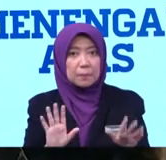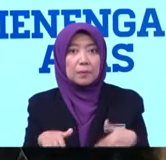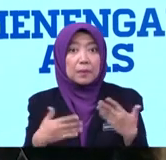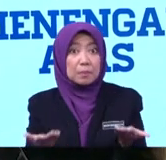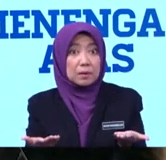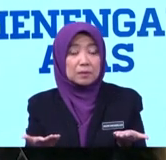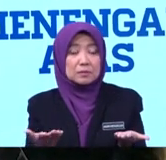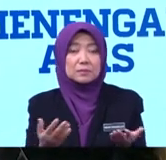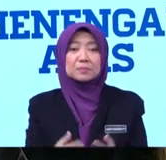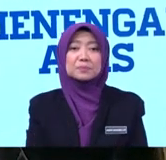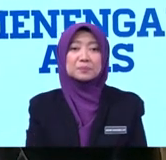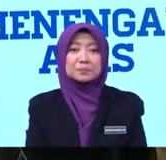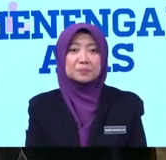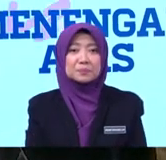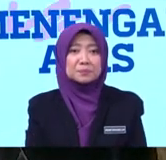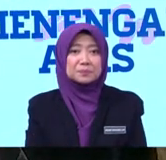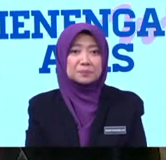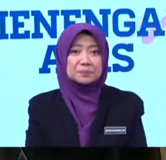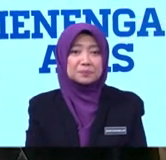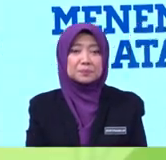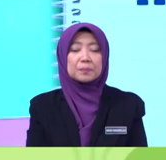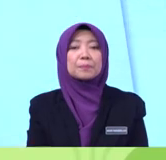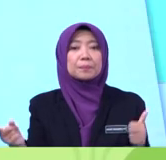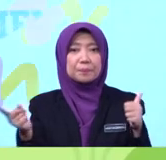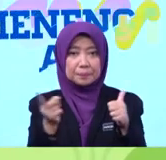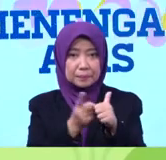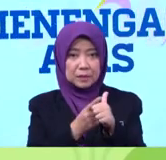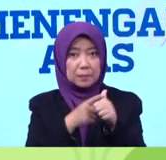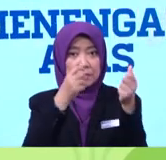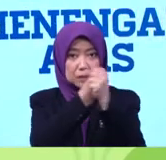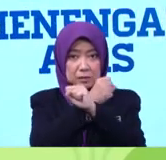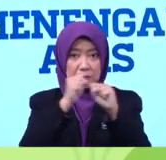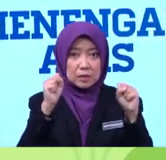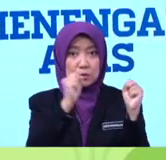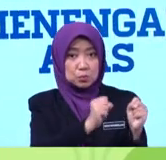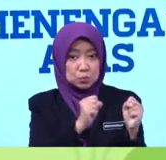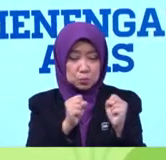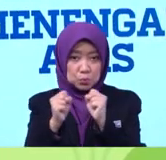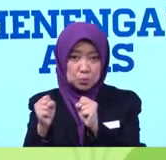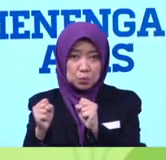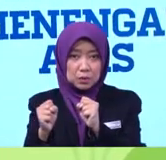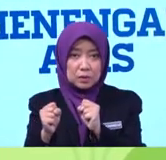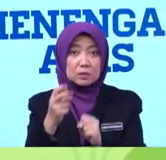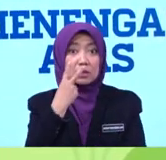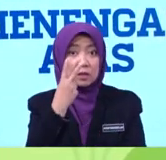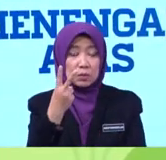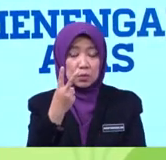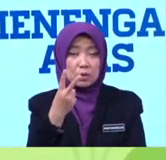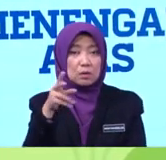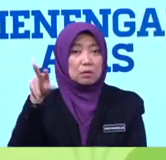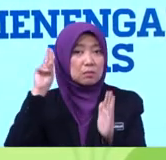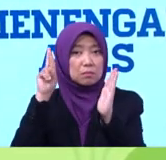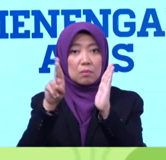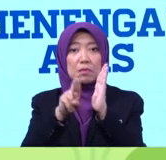prosedur untuk menjalankan eksperimen Pertama sediakan susunan radas seperti raja satu yang ditunjukkan